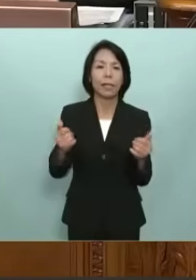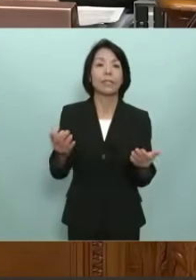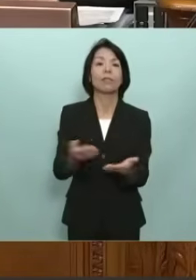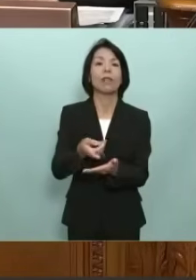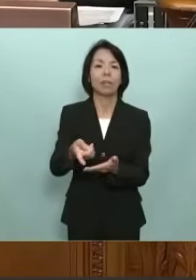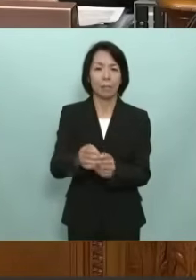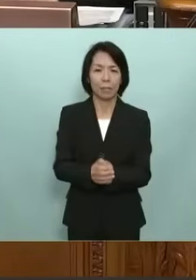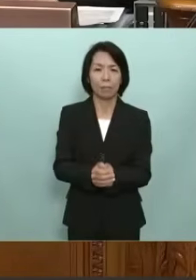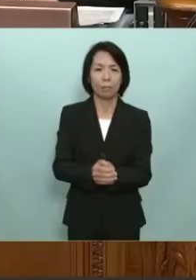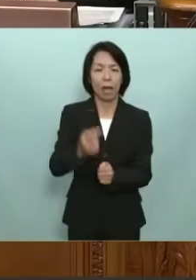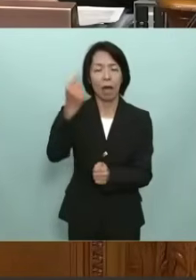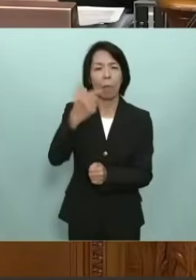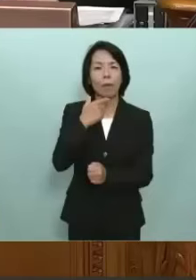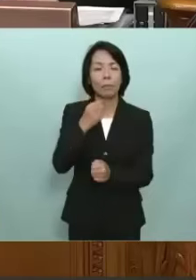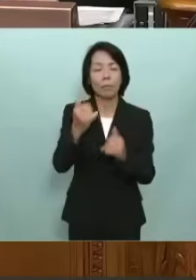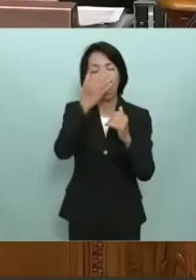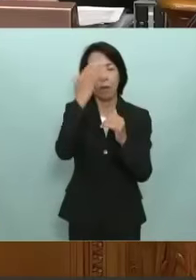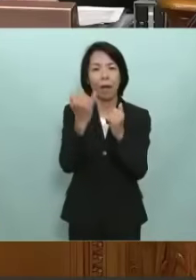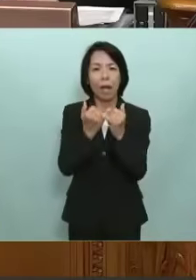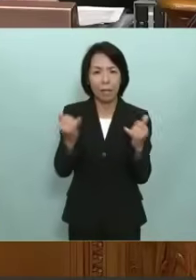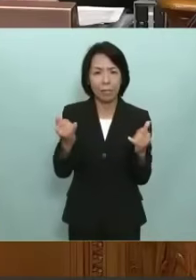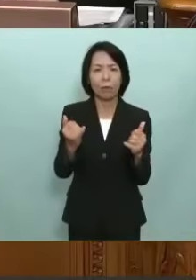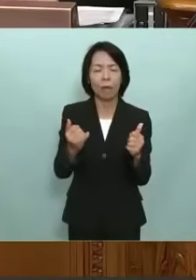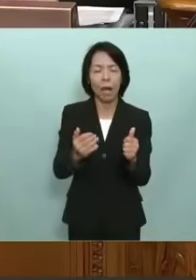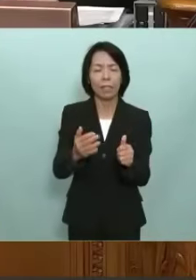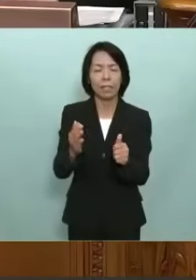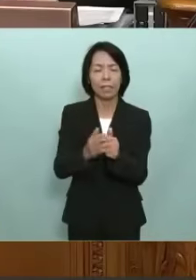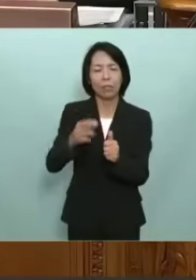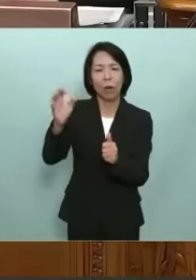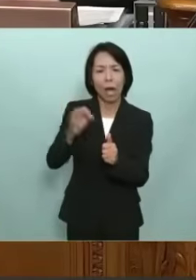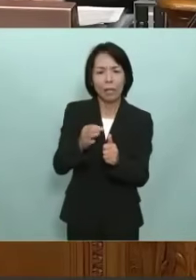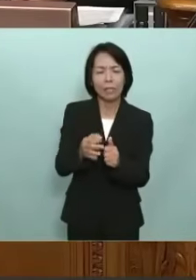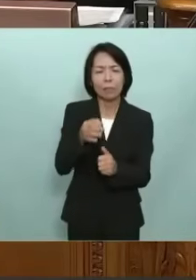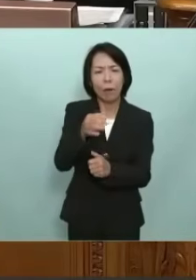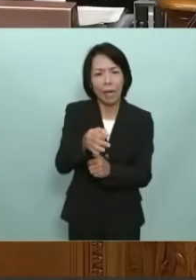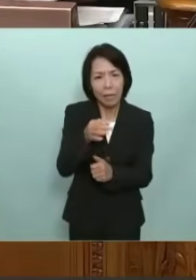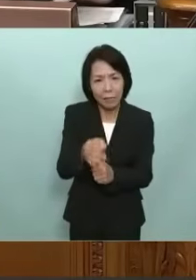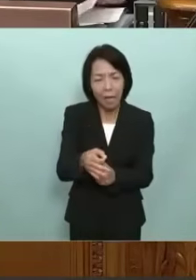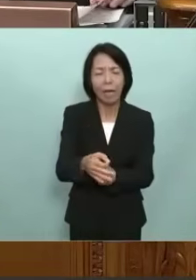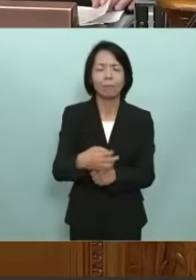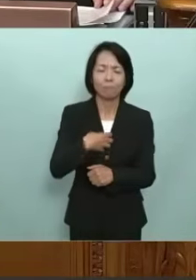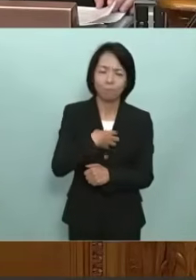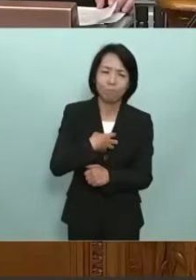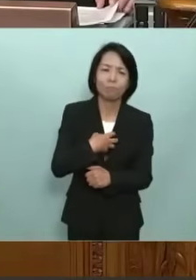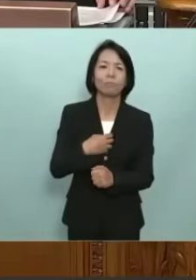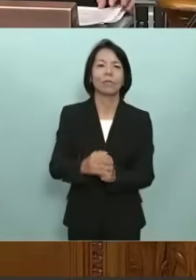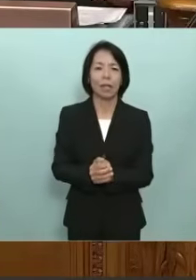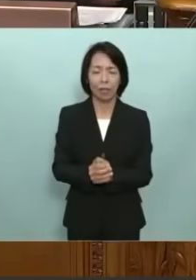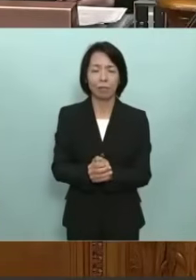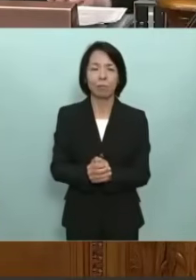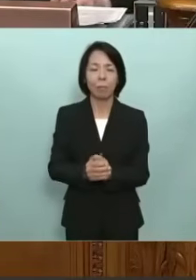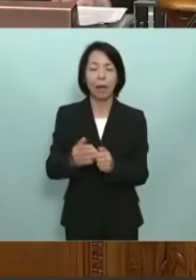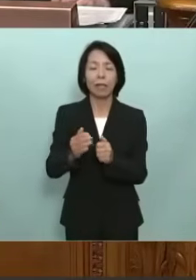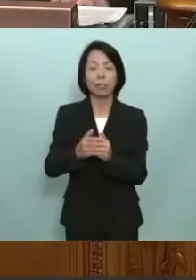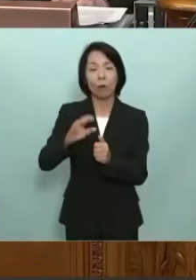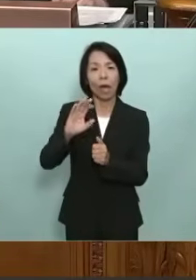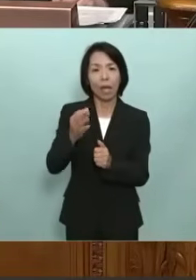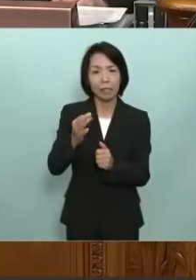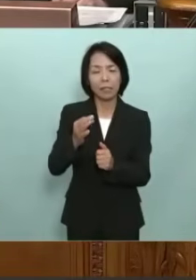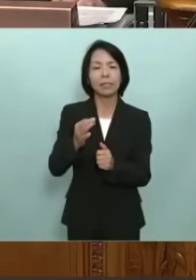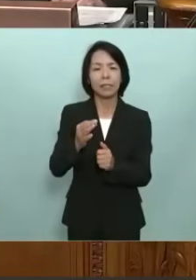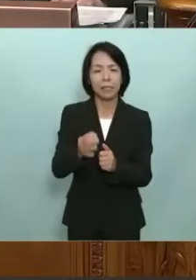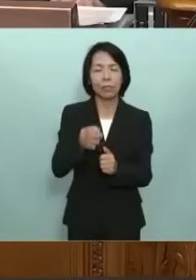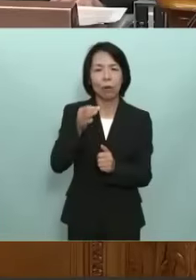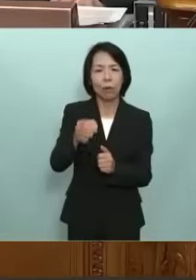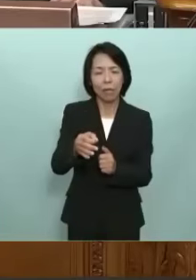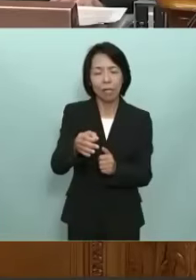若者が奨学金というなの借金返済で苦しんでいます奨学金債務の平均額はなんと